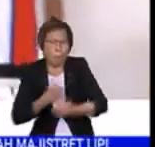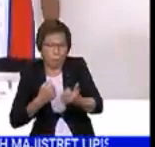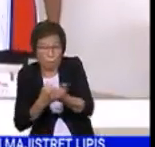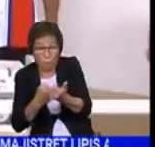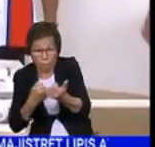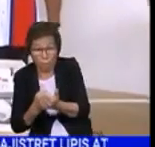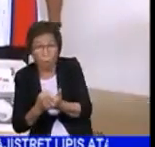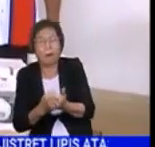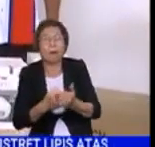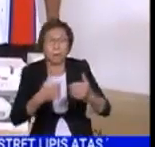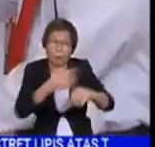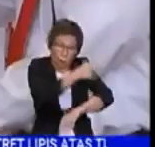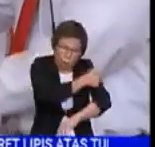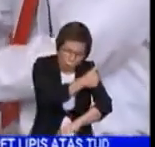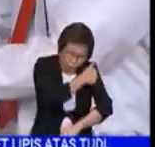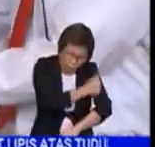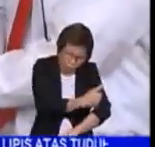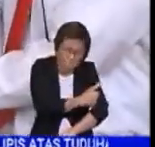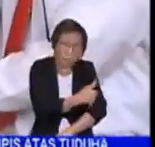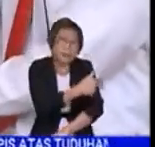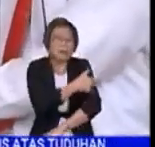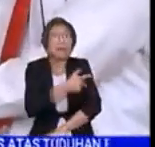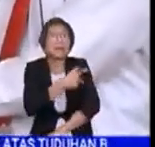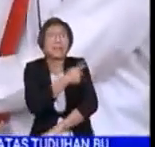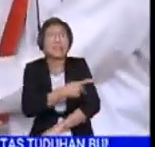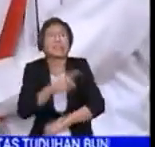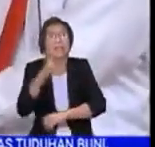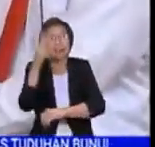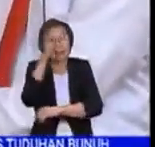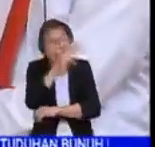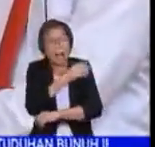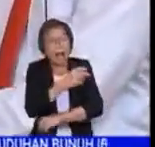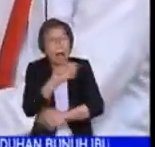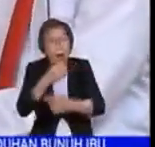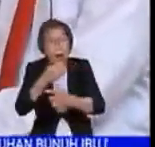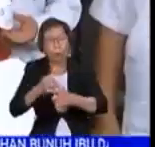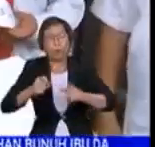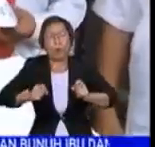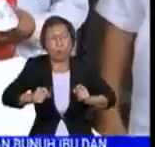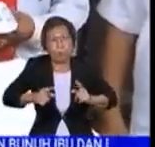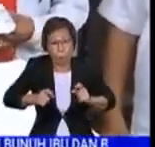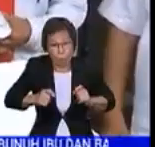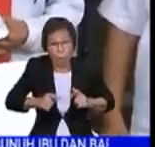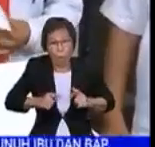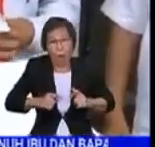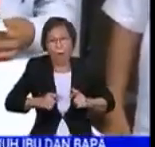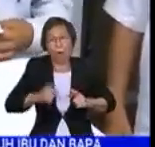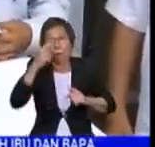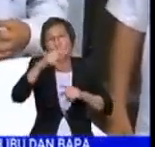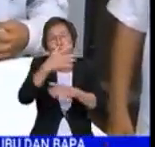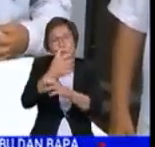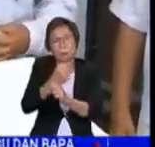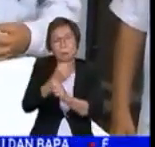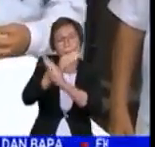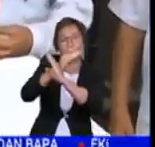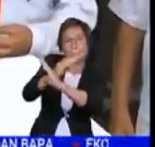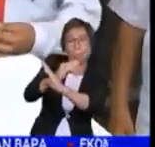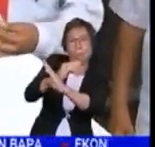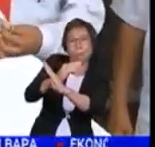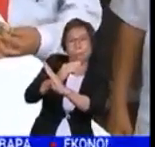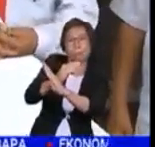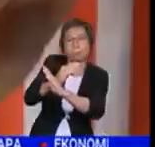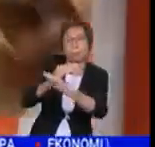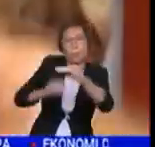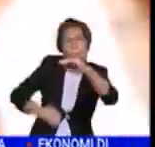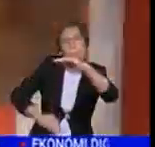boleh didapati di hospital, klinik kesihatan awam atau swasta bagi memastikan perlindungan maksimum diperoleh penerima vaksin.